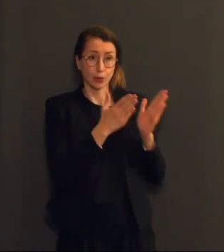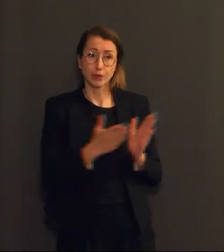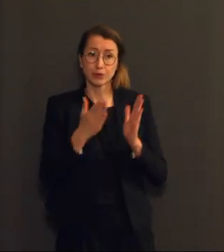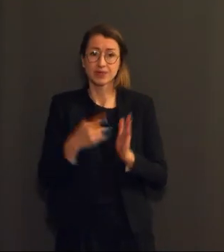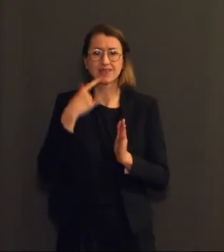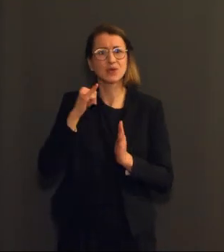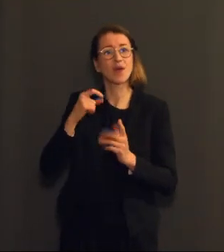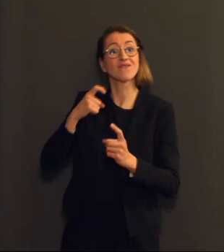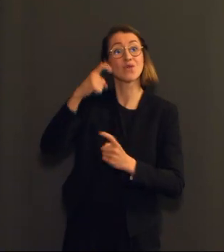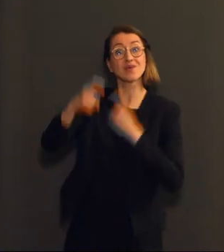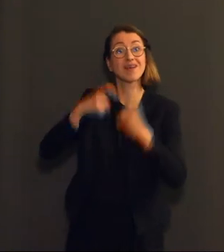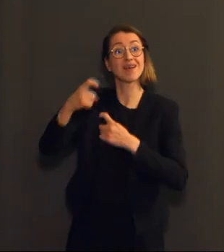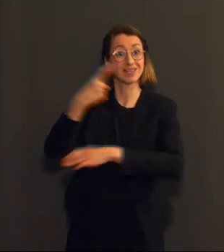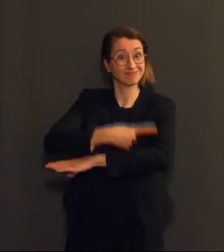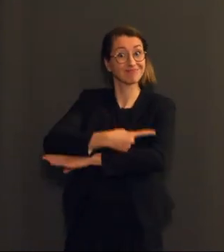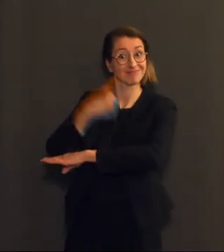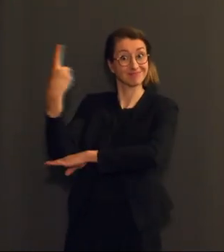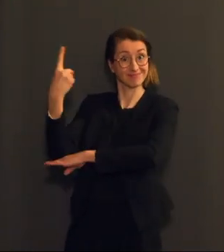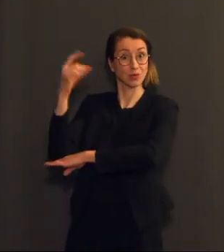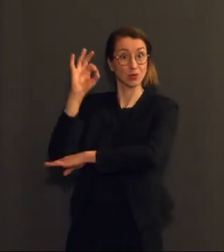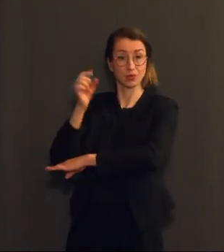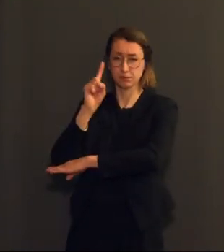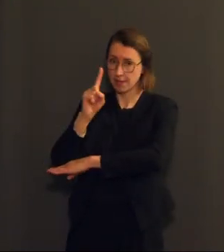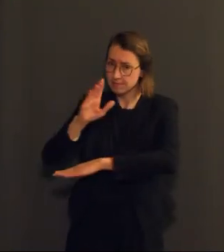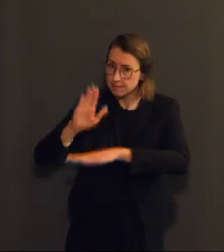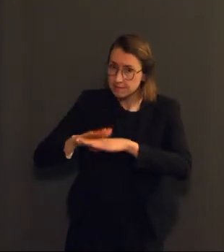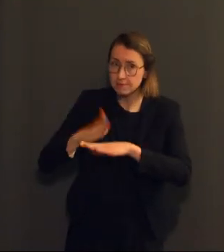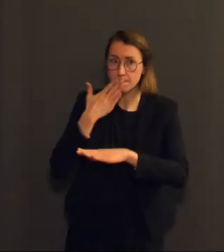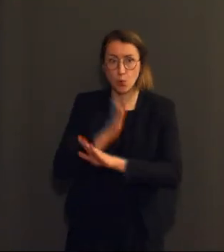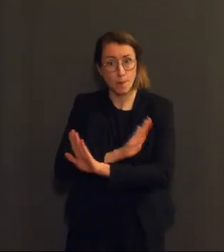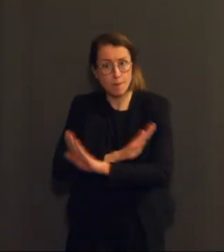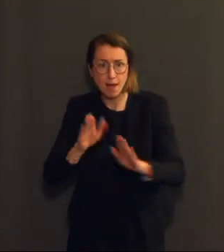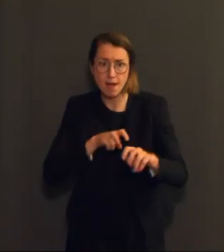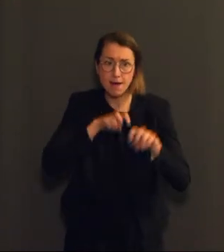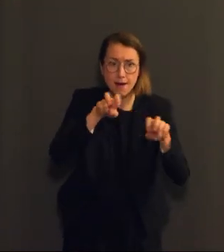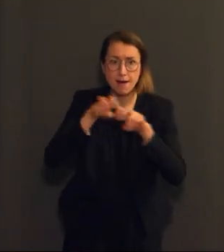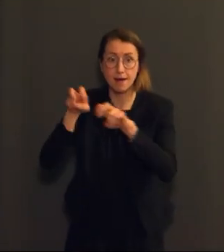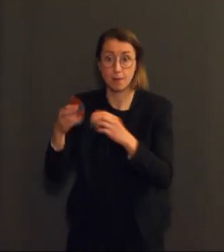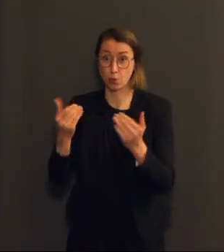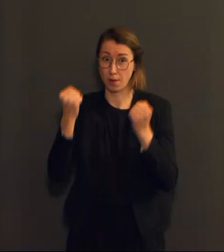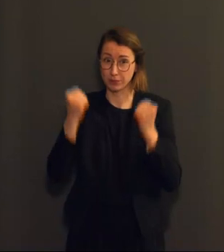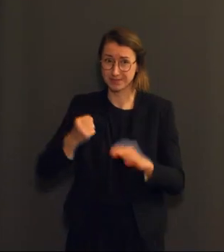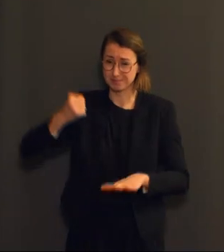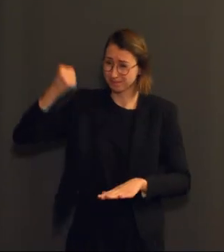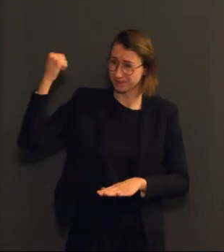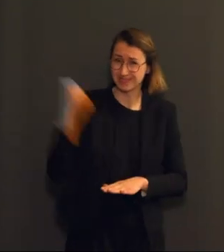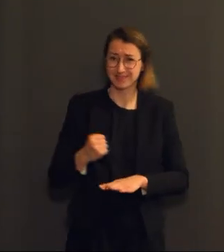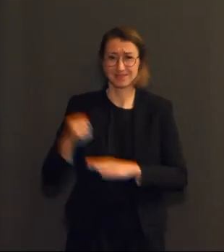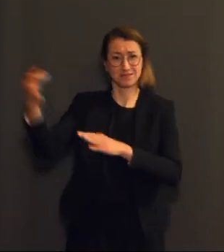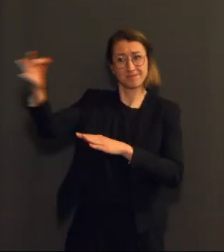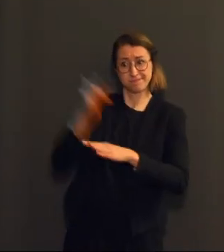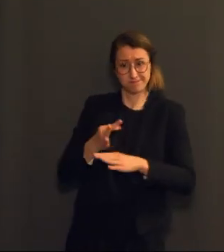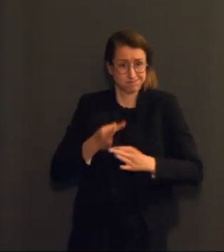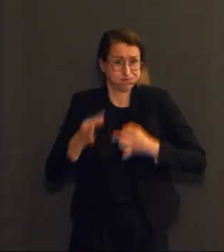où effectivement il y a une crainte qu'on réimporte ainsi de manière plus conséquente un certain nombre de variants dont nous avons éventuellement